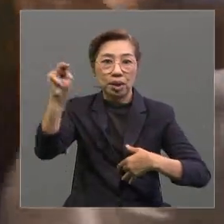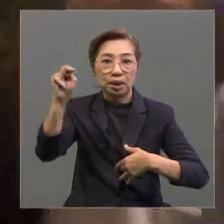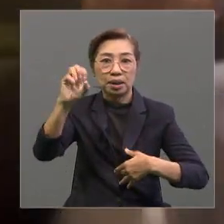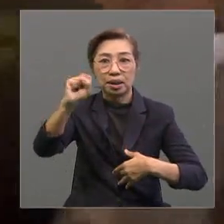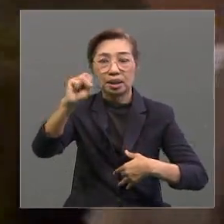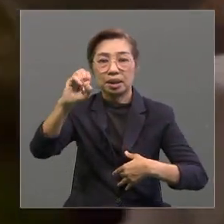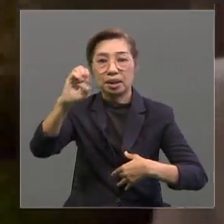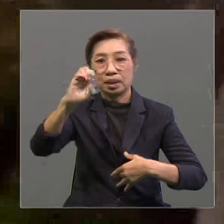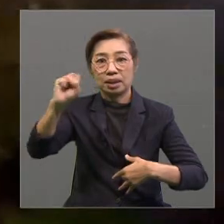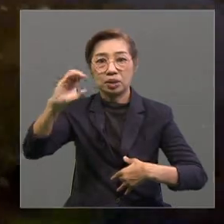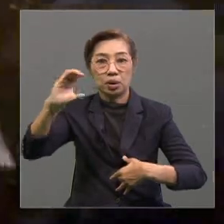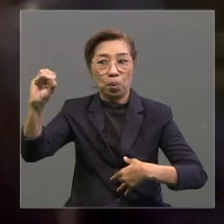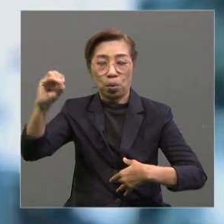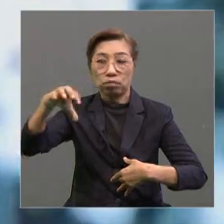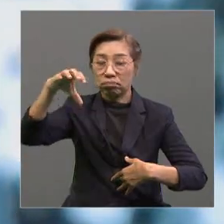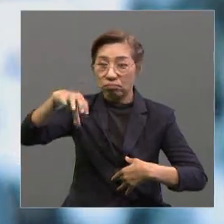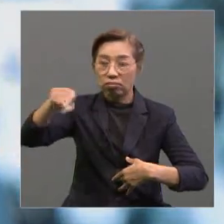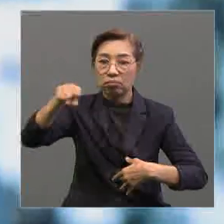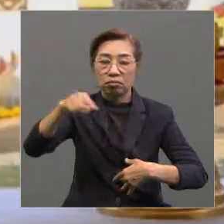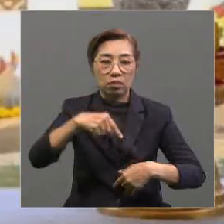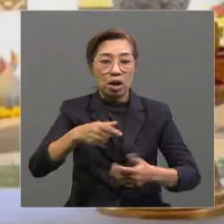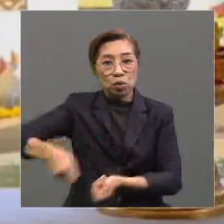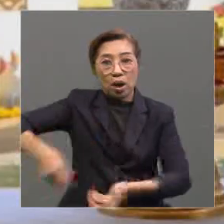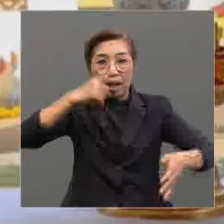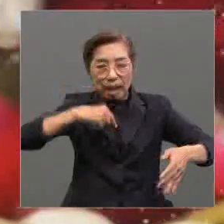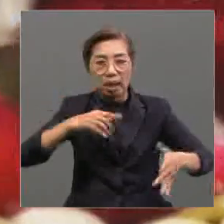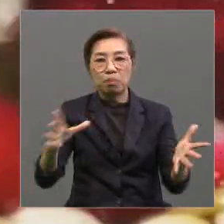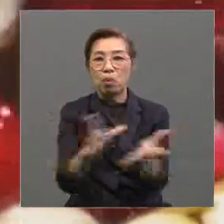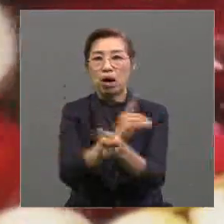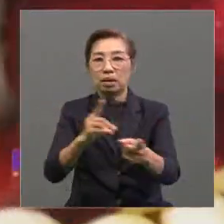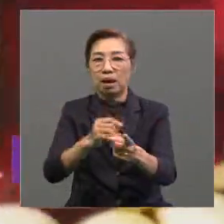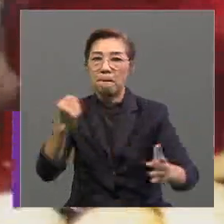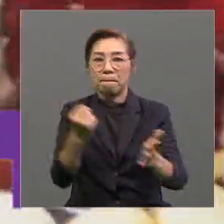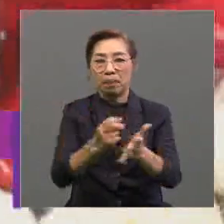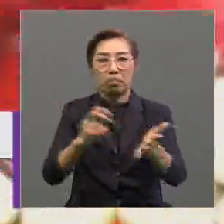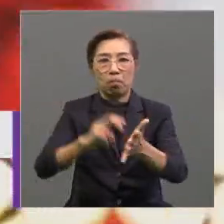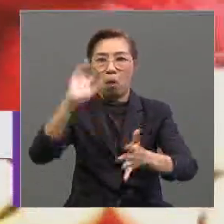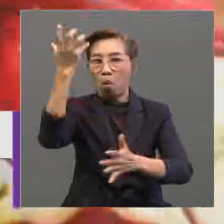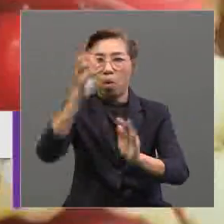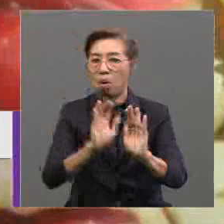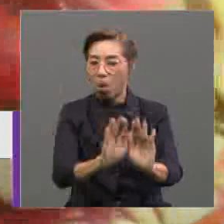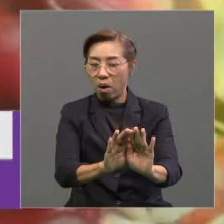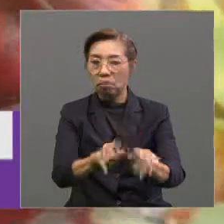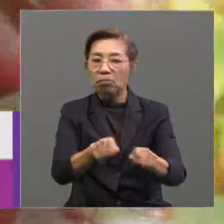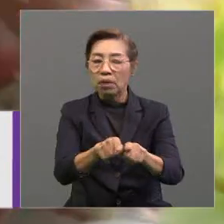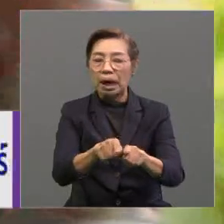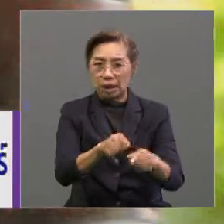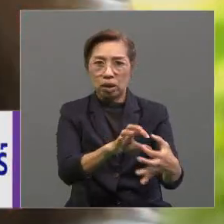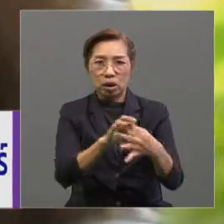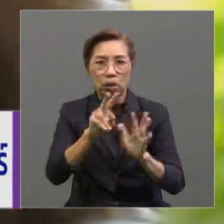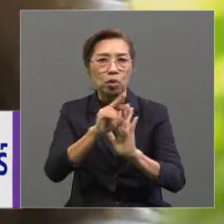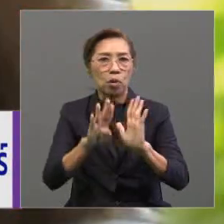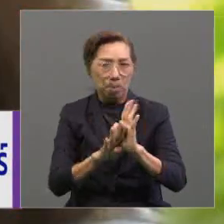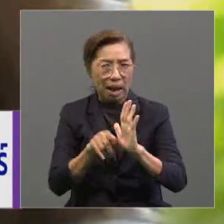สงกราในประเทศไทยเป็นมรดกโลกทางวัฒนธรรมเพราะว่าจะได้ส่งเสริมกับนโยบายซอพาเวอรที่เราจะส่งเสริมจัด